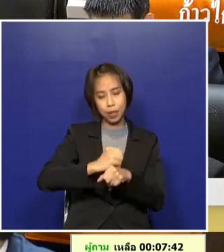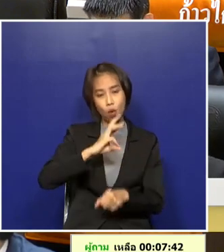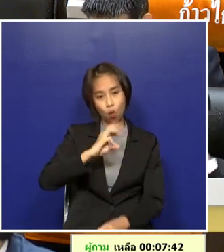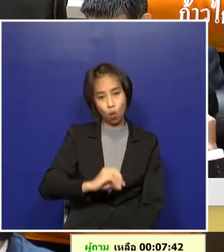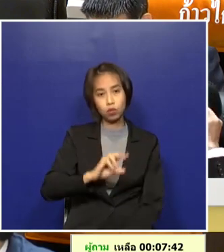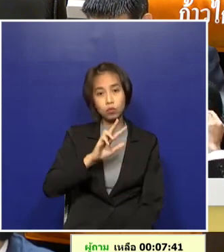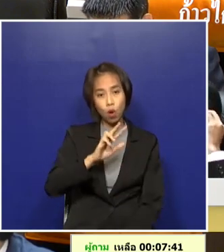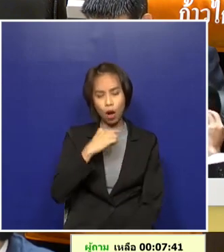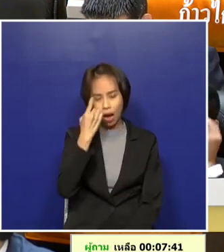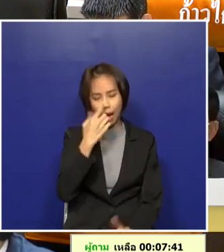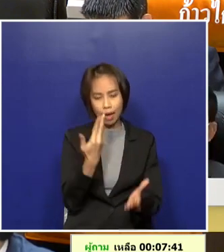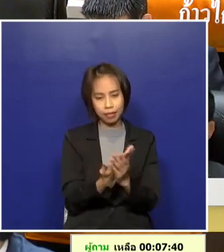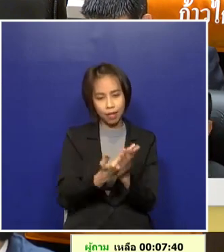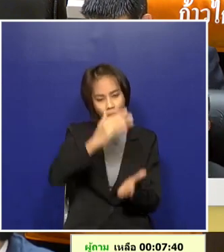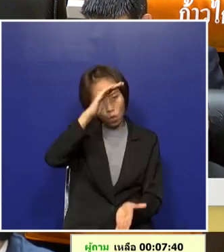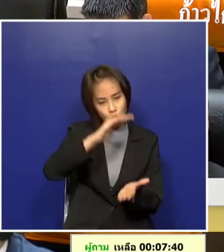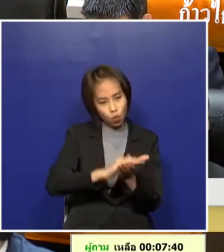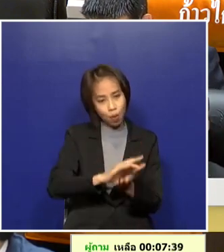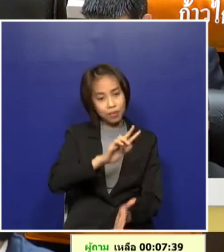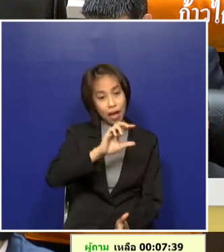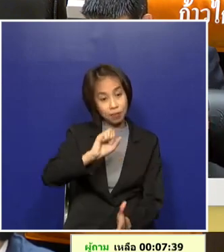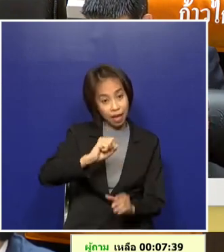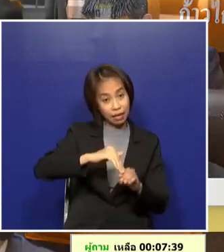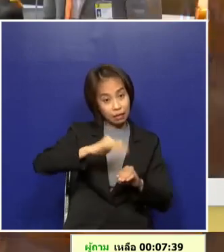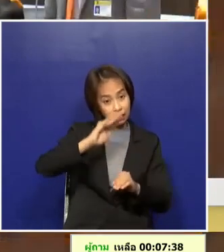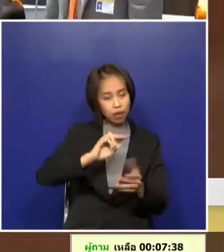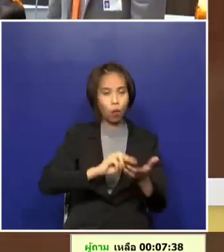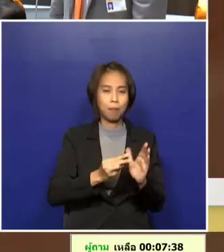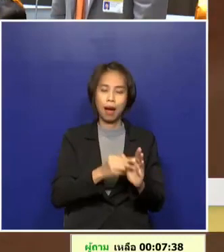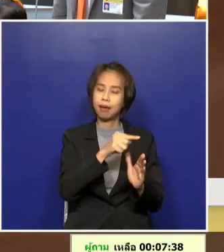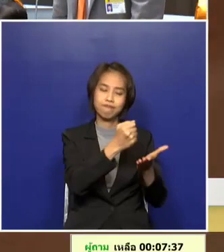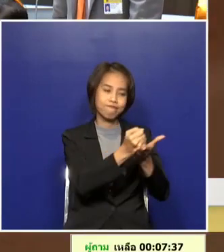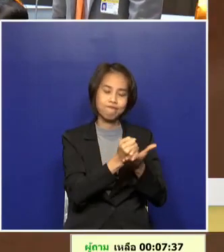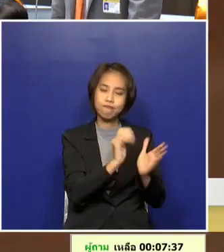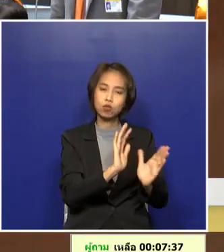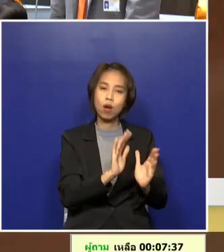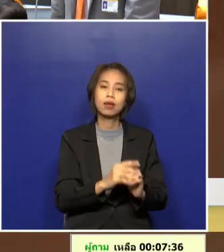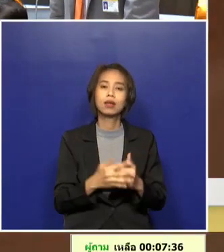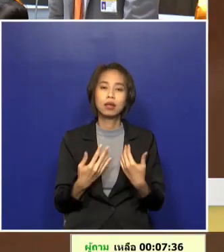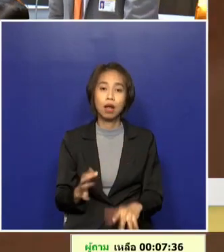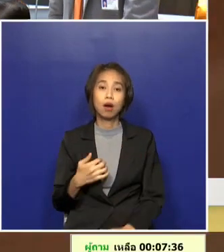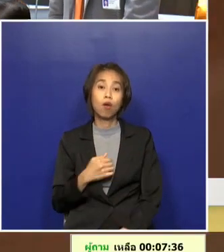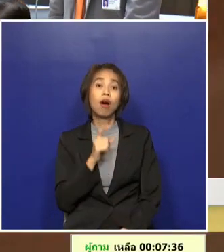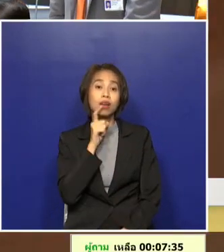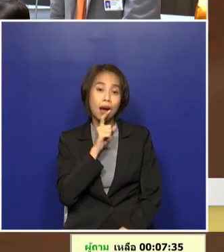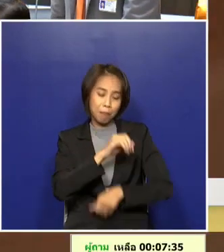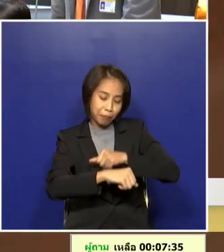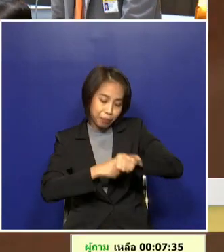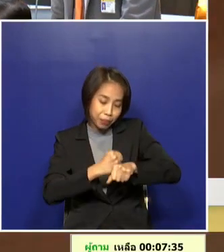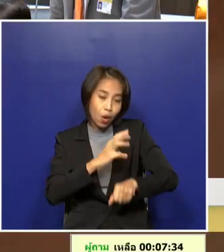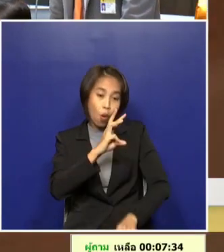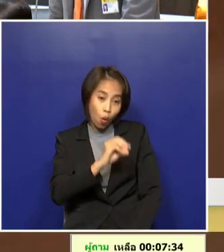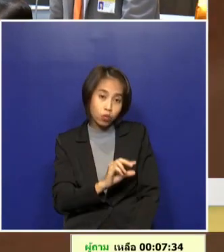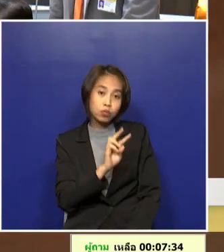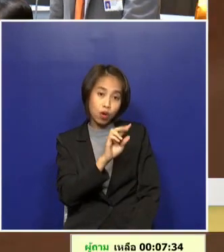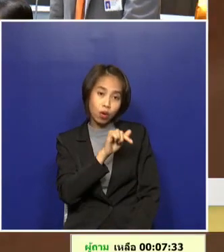ได้เกิน 300,000 เนี่ยอุ้ยแปลว่ามีตังค์อยู่เนี่ยไม่ต้องได้ละกันคือผมถามนะครับว่าปี62เนี่ยคือมันคือเ